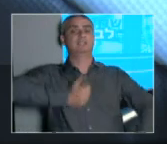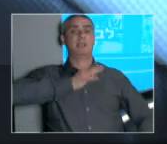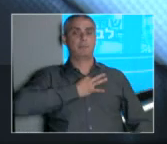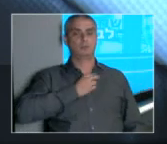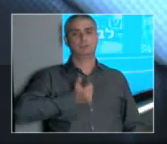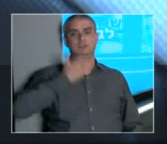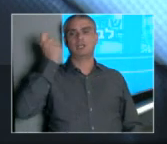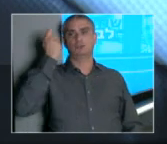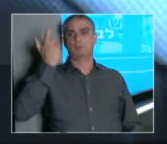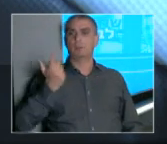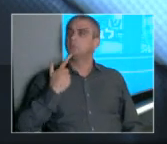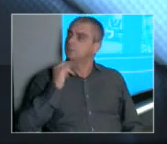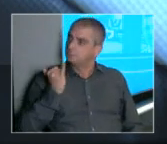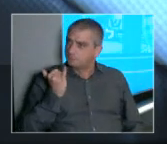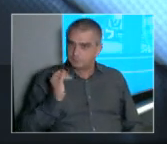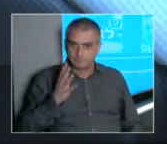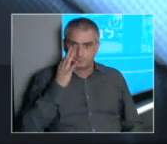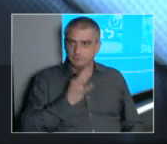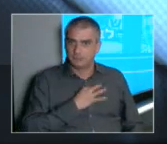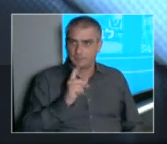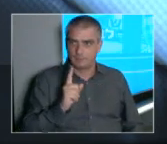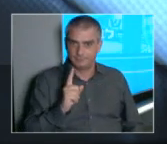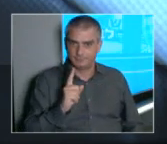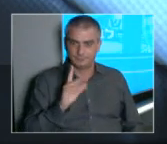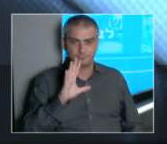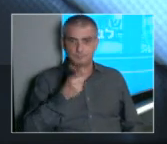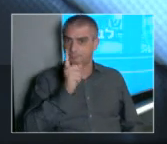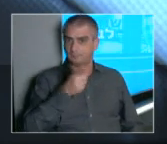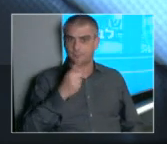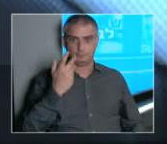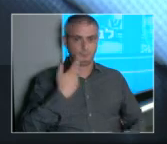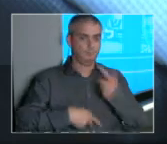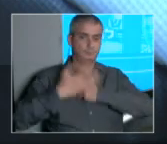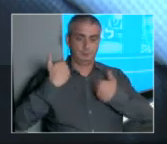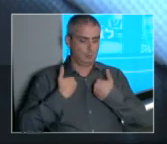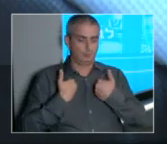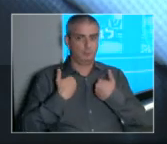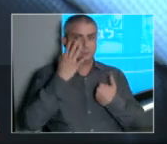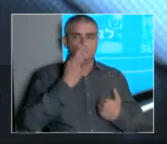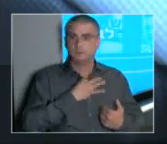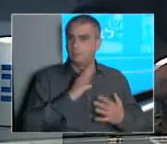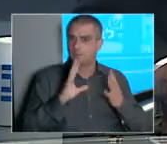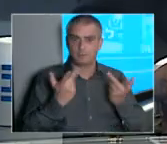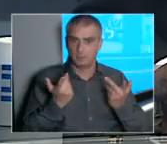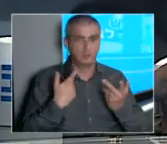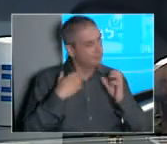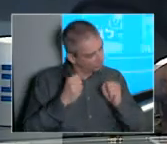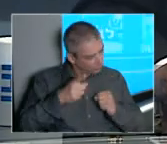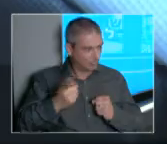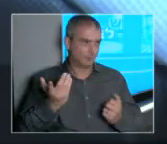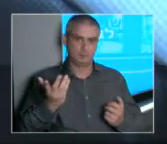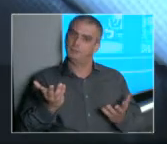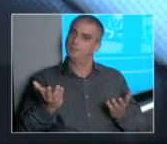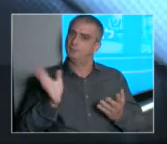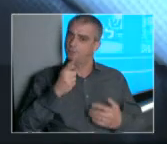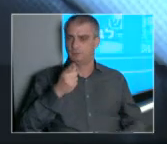הבריאות לשר השבת. כן, אז עכשיו תשים לב. למה אתה צריך לגלגל זה הכל אליי? בוא תשים לב משהו אחר. אני אנסה, אני בטוח שאתה עדות את זה.